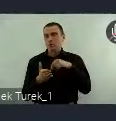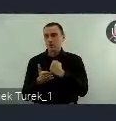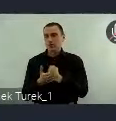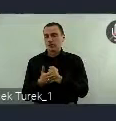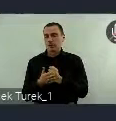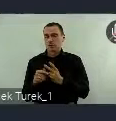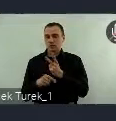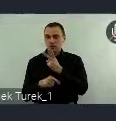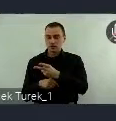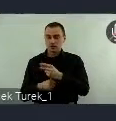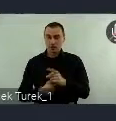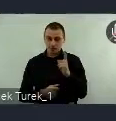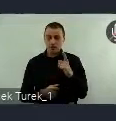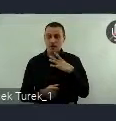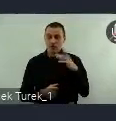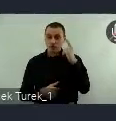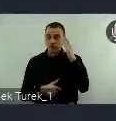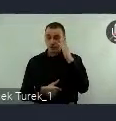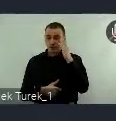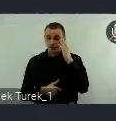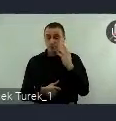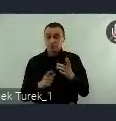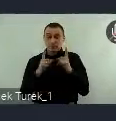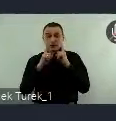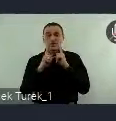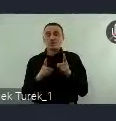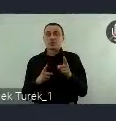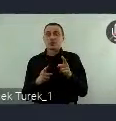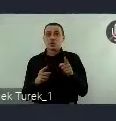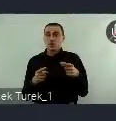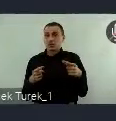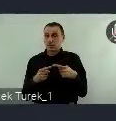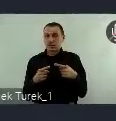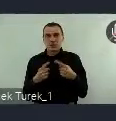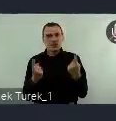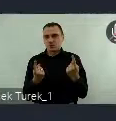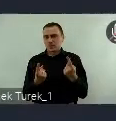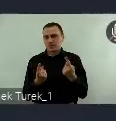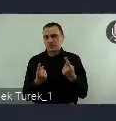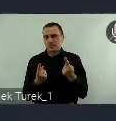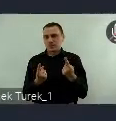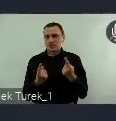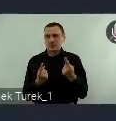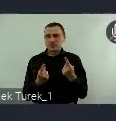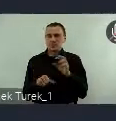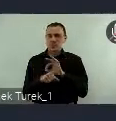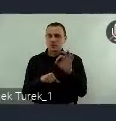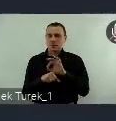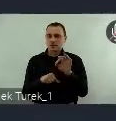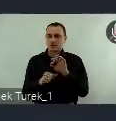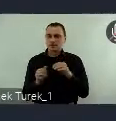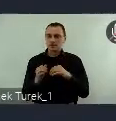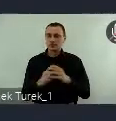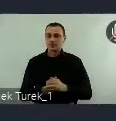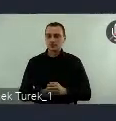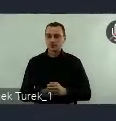że tak de facto to jest niezgodne z projektowaniem uniwersalnym no i takie No jak widzicie No tak jest trochę